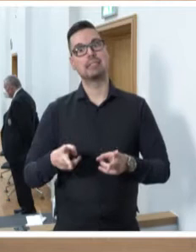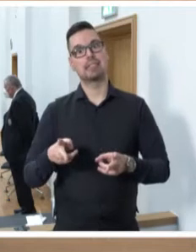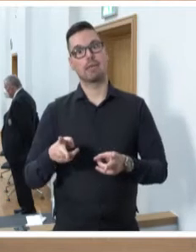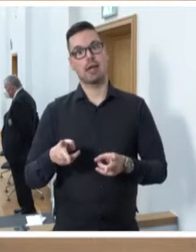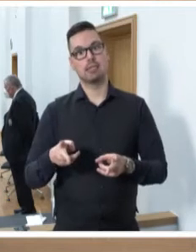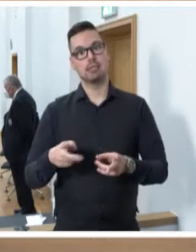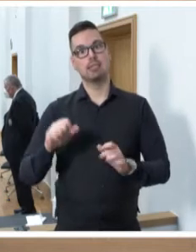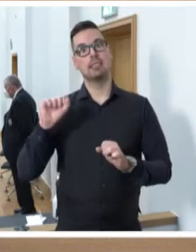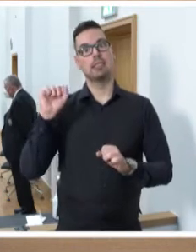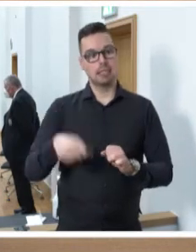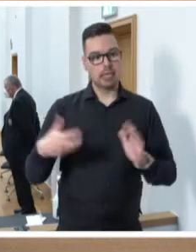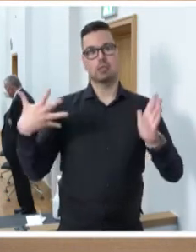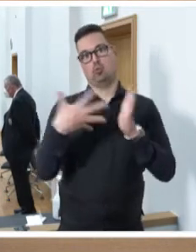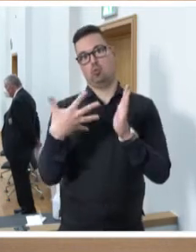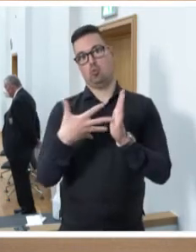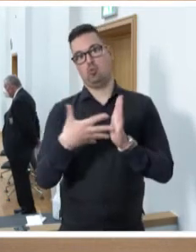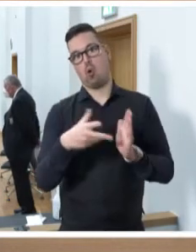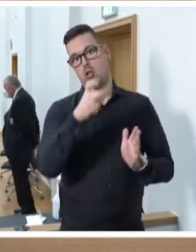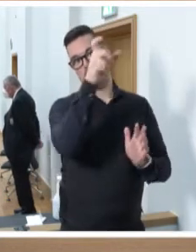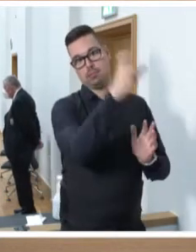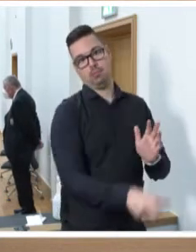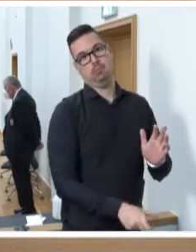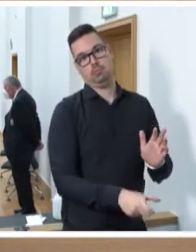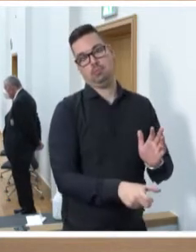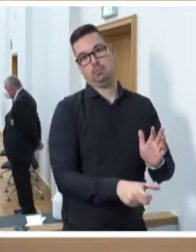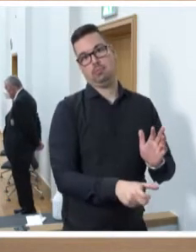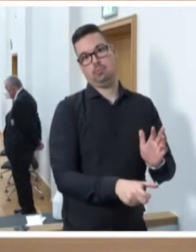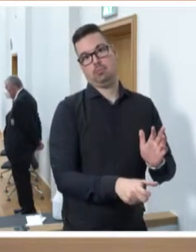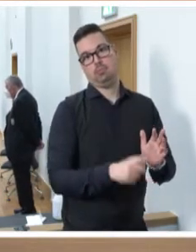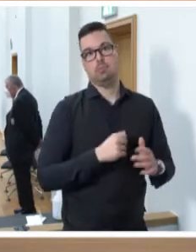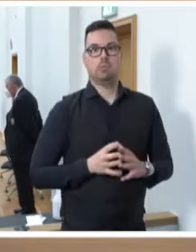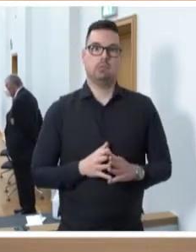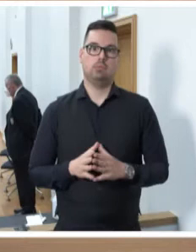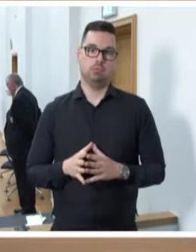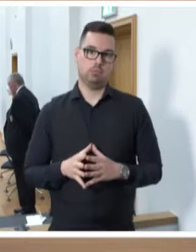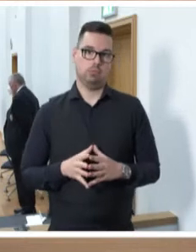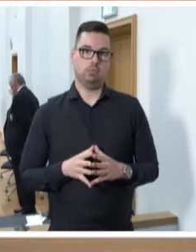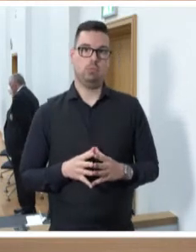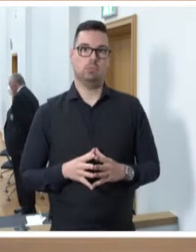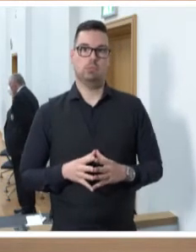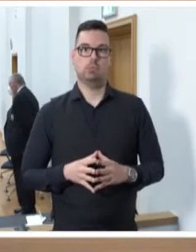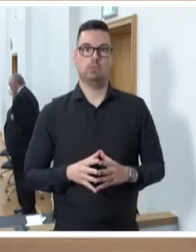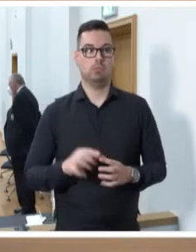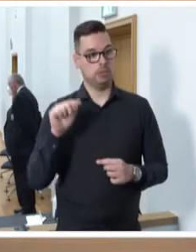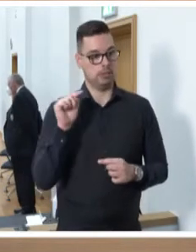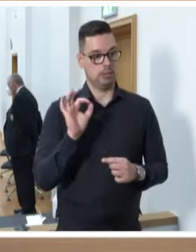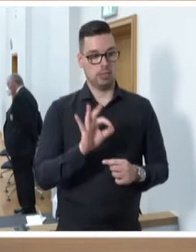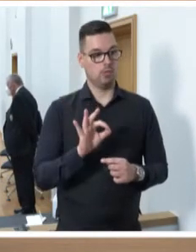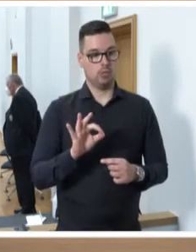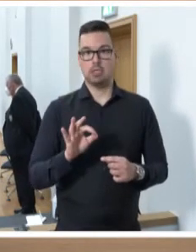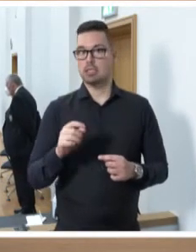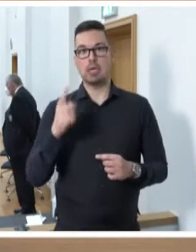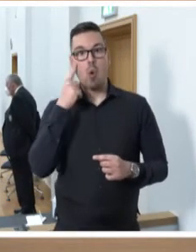von unsachgemäßen Motiven bei der angestrebten Maßnahme leiten lässt. Sind hierfür keine